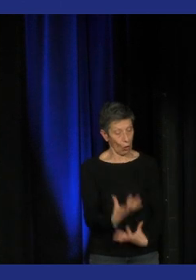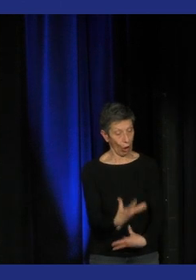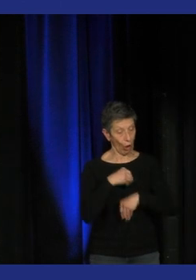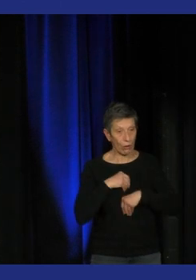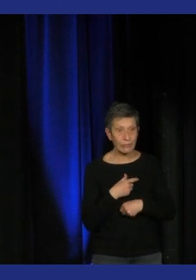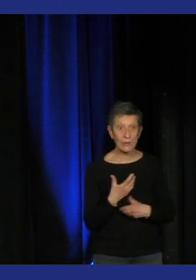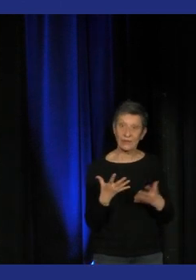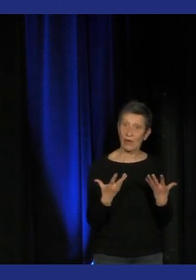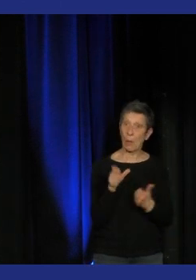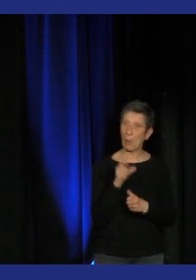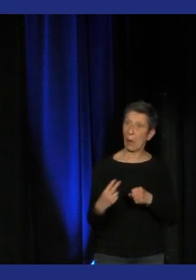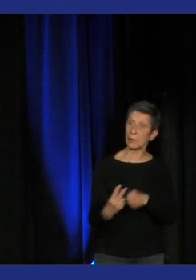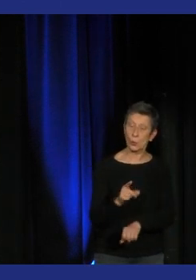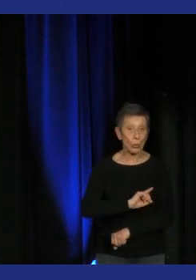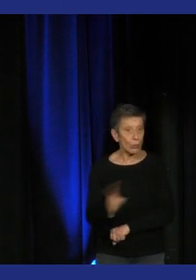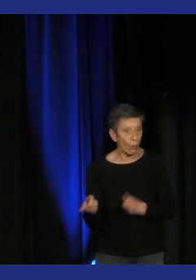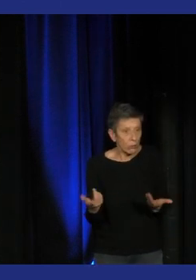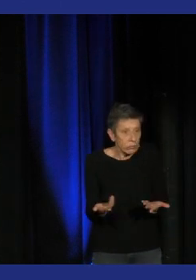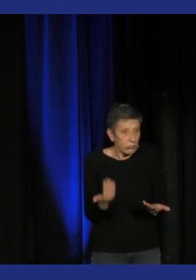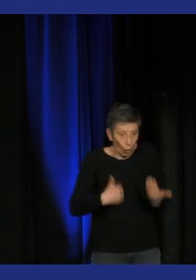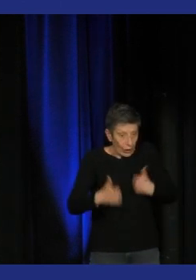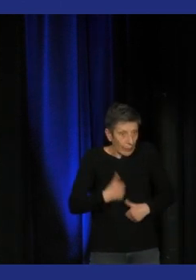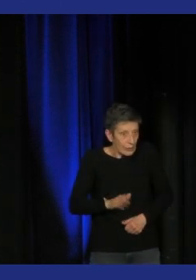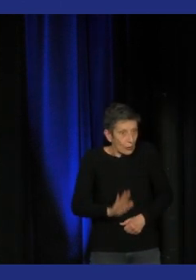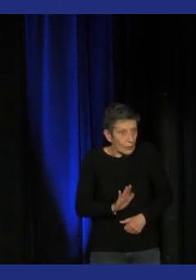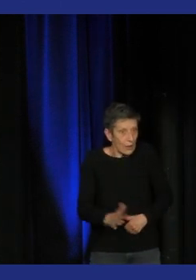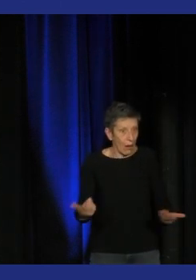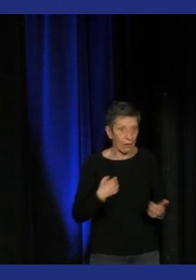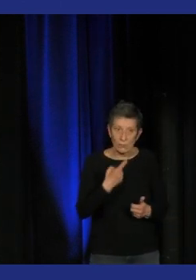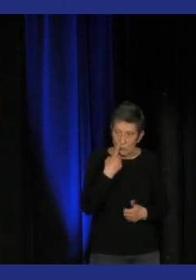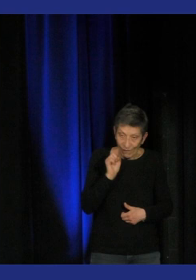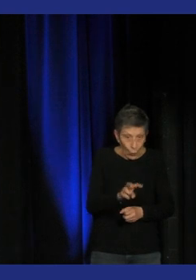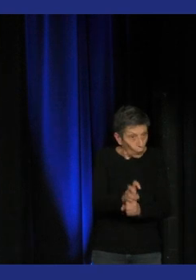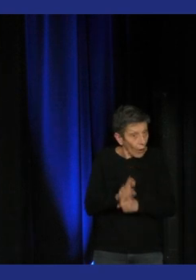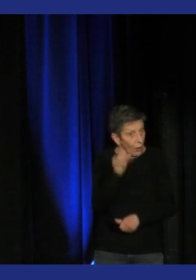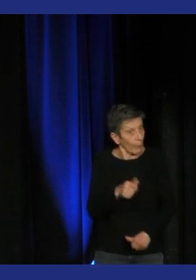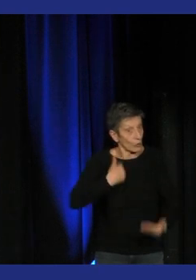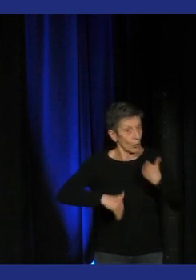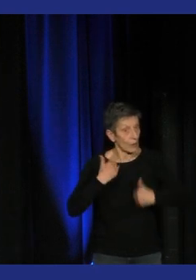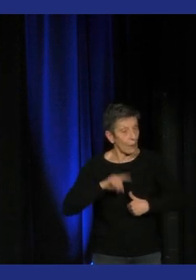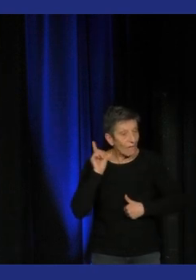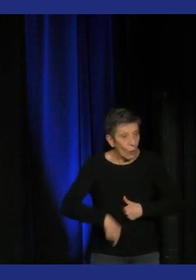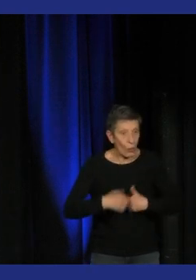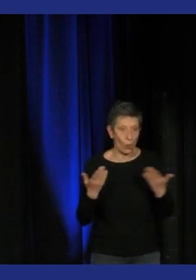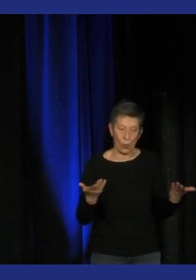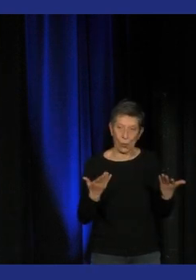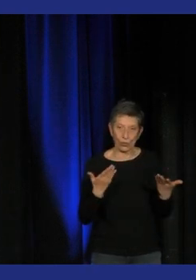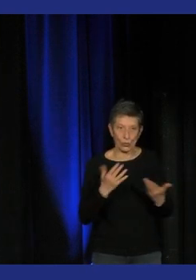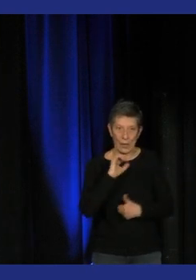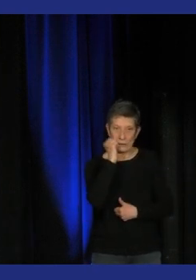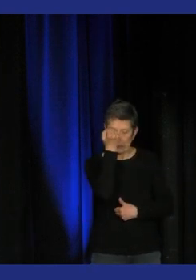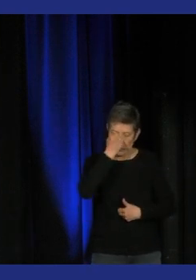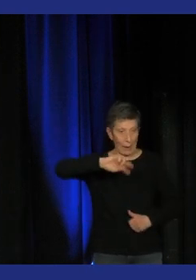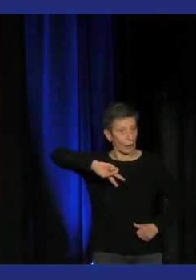un gros mot d'être handicapé, et que du coup, je trouve qu'il y a justement... On pourrait travailler sur ce concept de retournement du stigmate autour